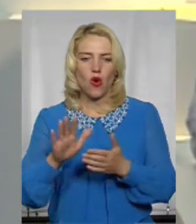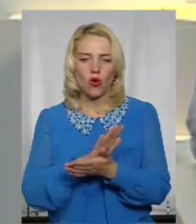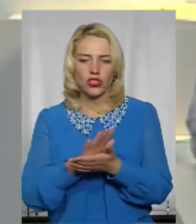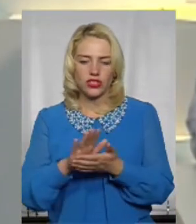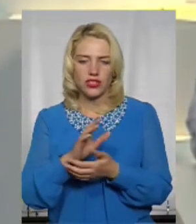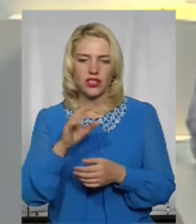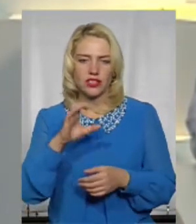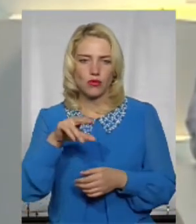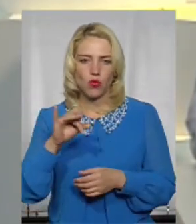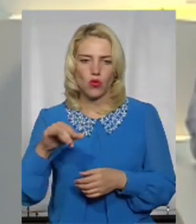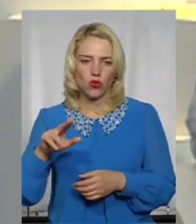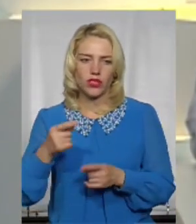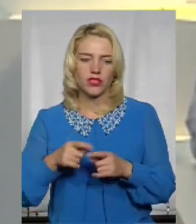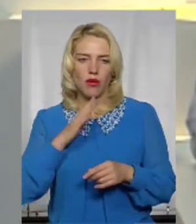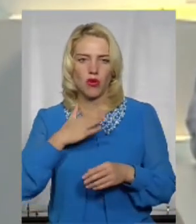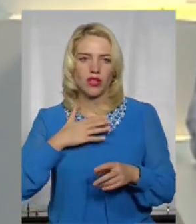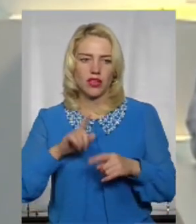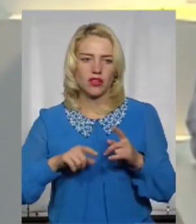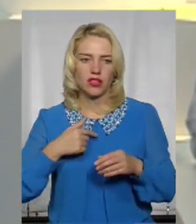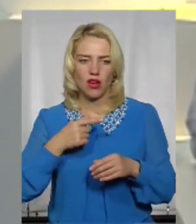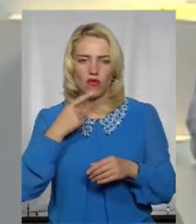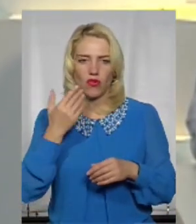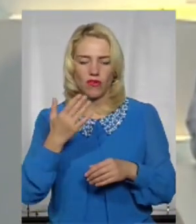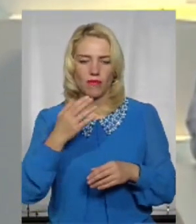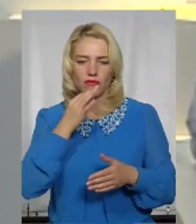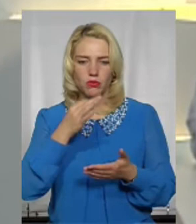І я вам говорю відповідально, як